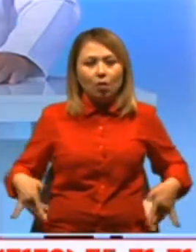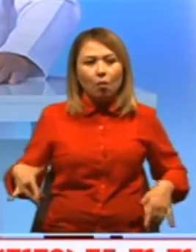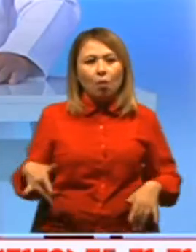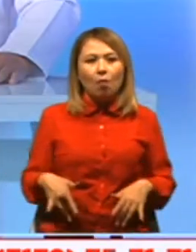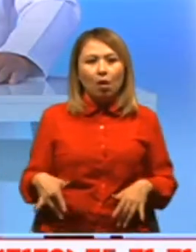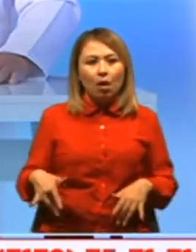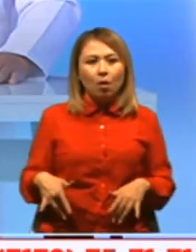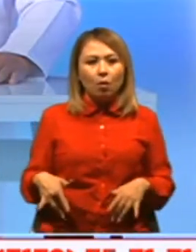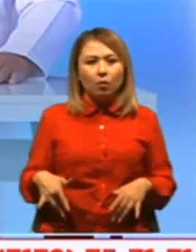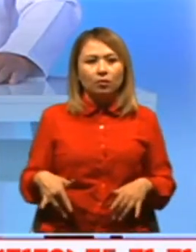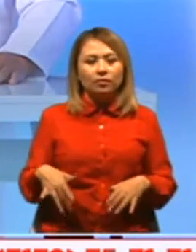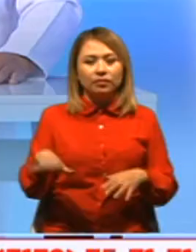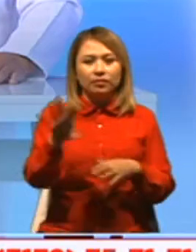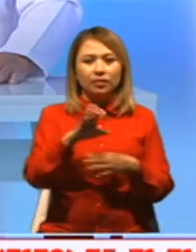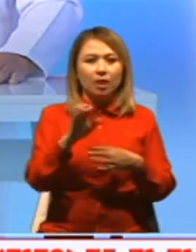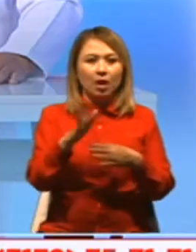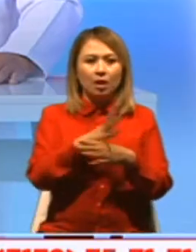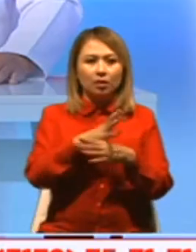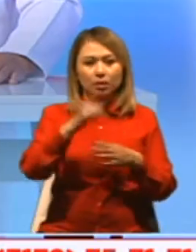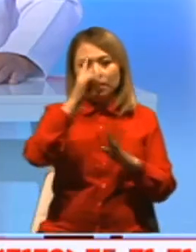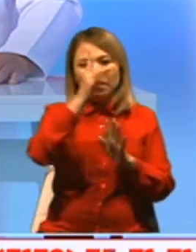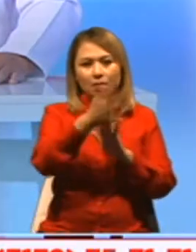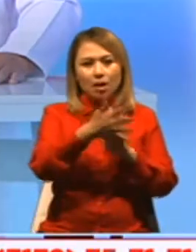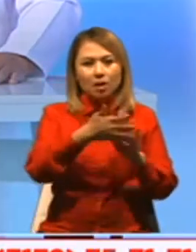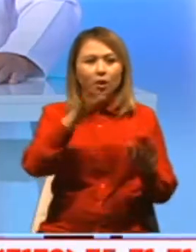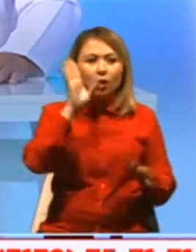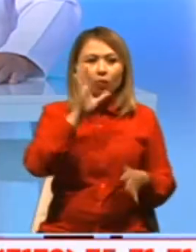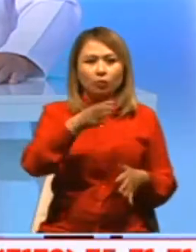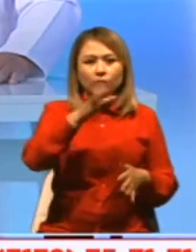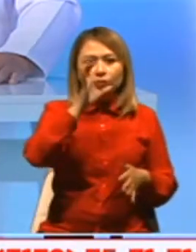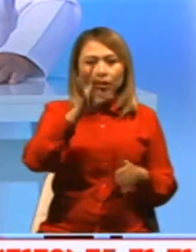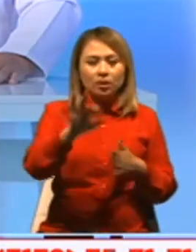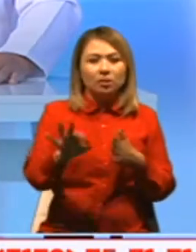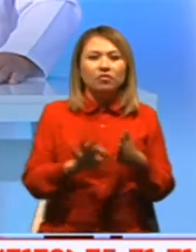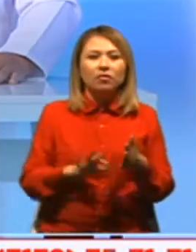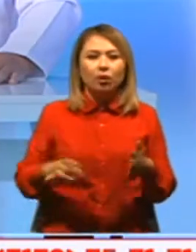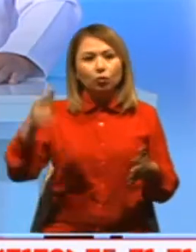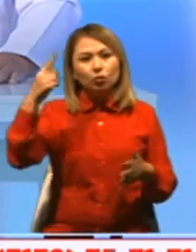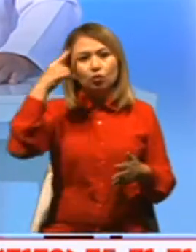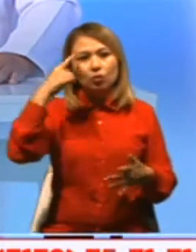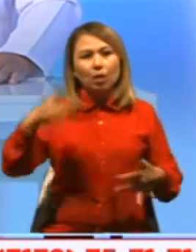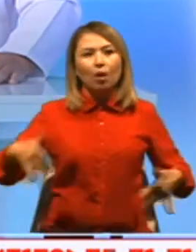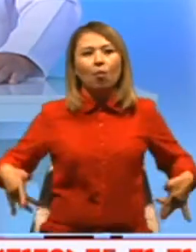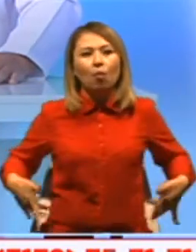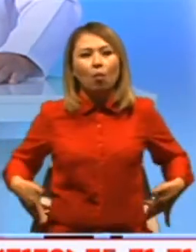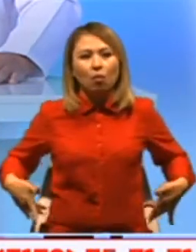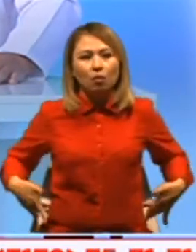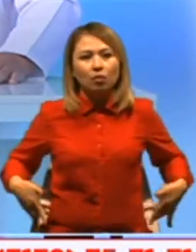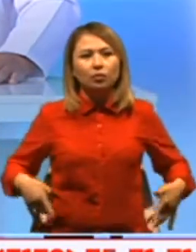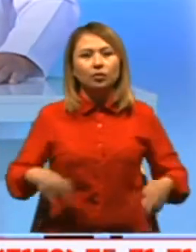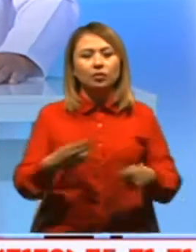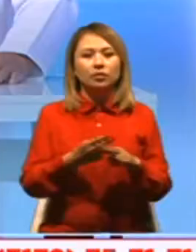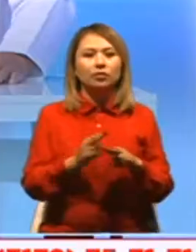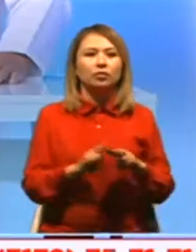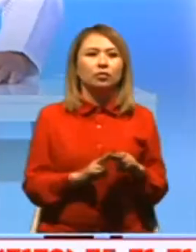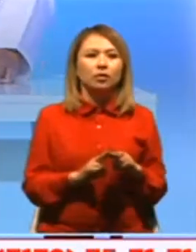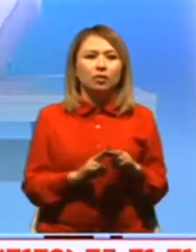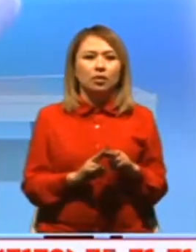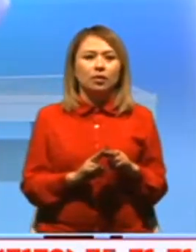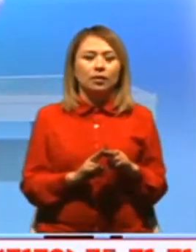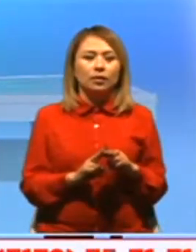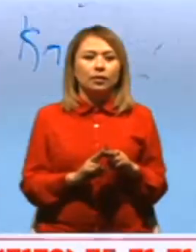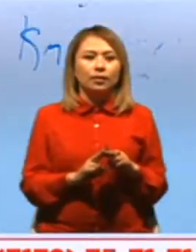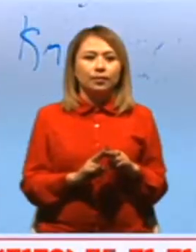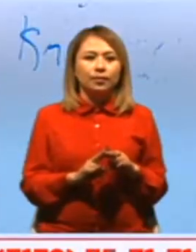бауырлық ісіну дейді, оны біз ажыратуымыз керек. Мысалы, біз су ішіп ісінген кезде бірден бүйректі деп ойлаймыз. Біздің түсінігімізде бүйрек бірінші мұйға келеді. Өзінің